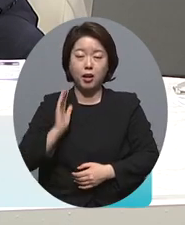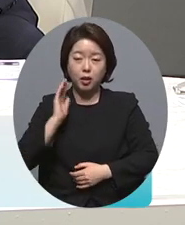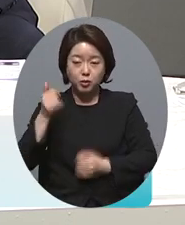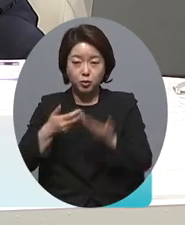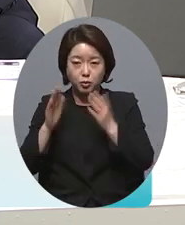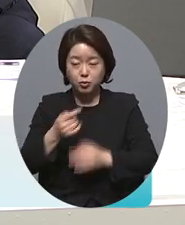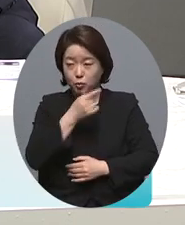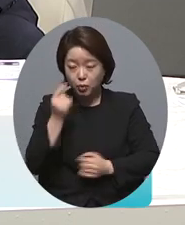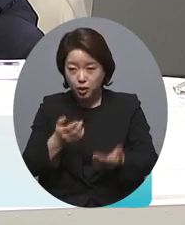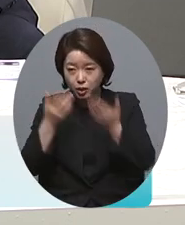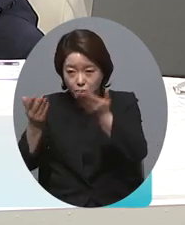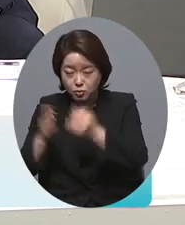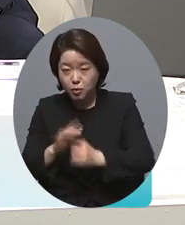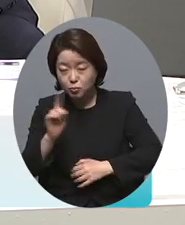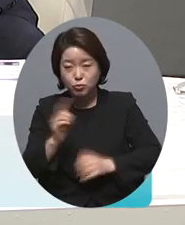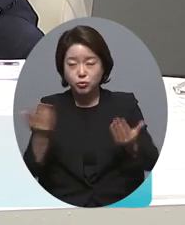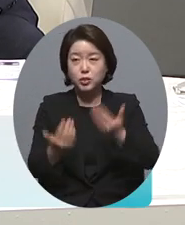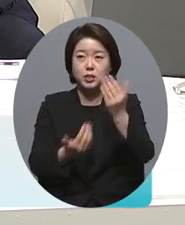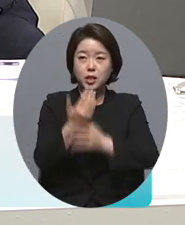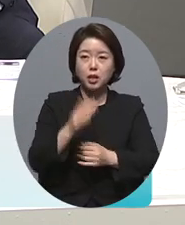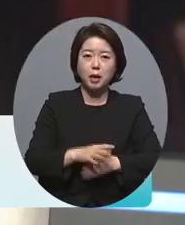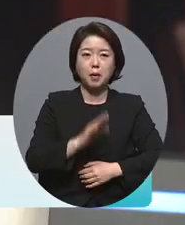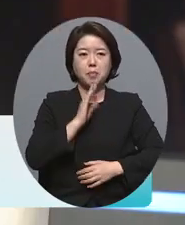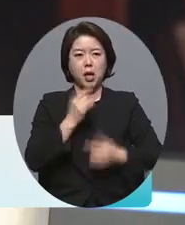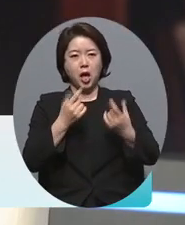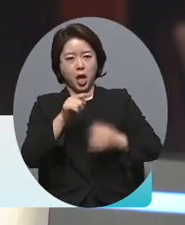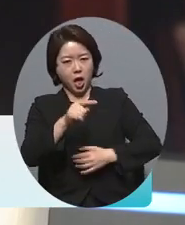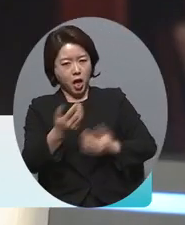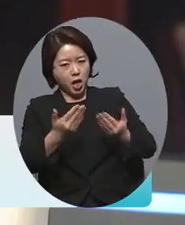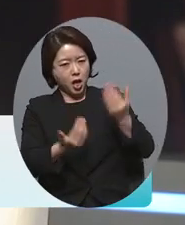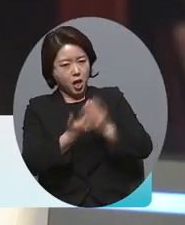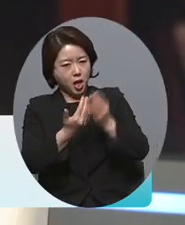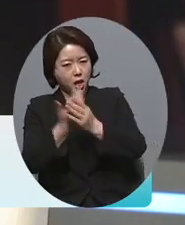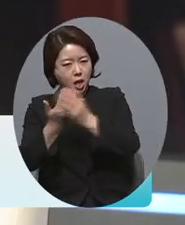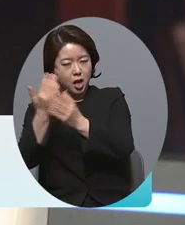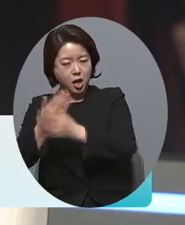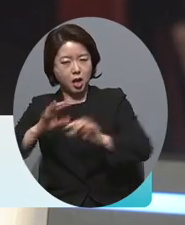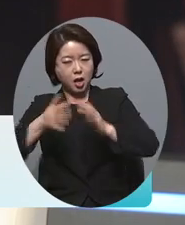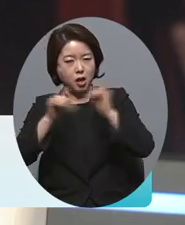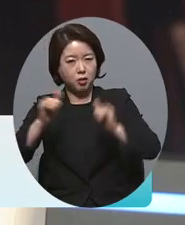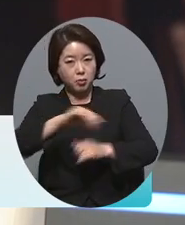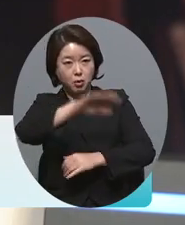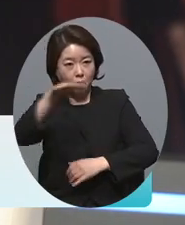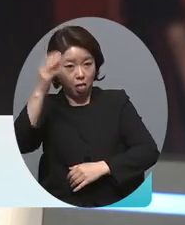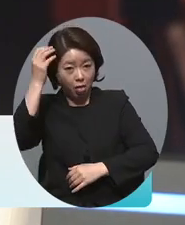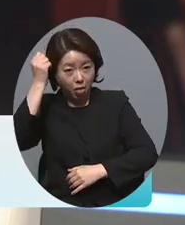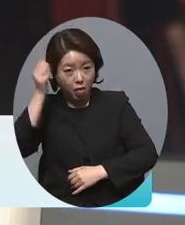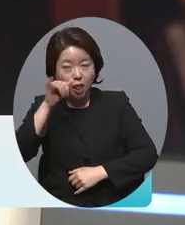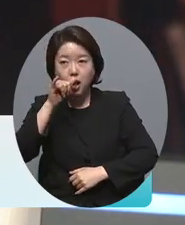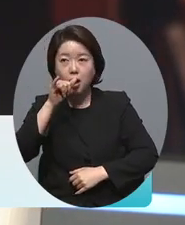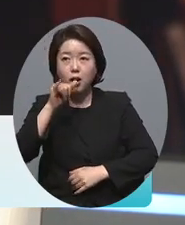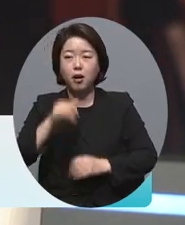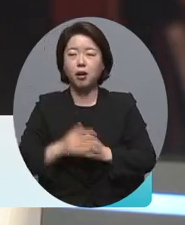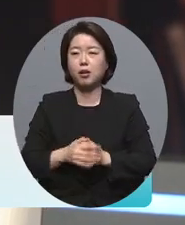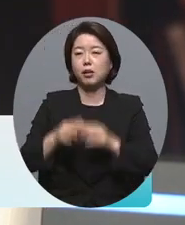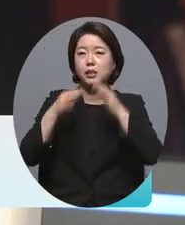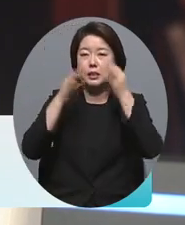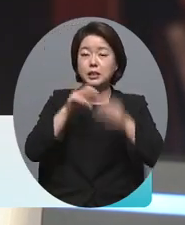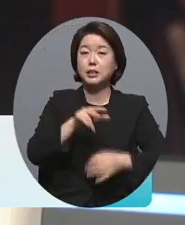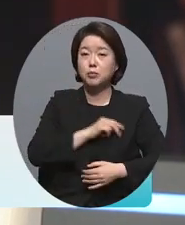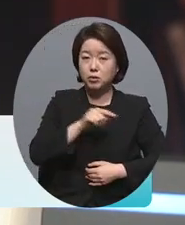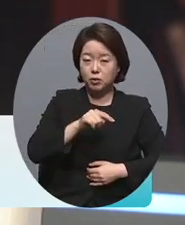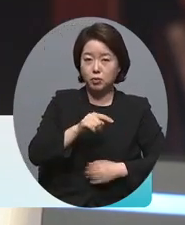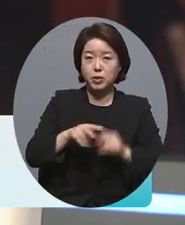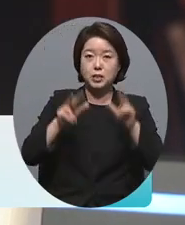하면 할수록 어떤 일이 벌어지냐면 마치 그런 일이 있었던 것처럼 자꾸 국민들께 인식이 되는 거잖아요. 그러니까 저는 김의겸 의원이